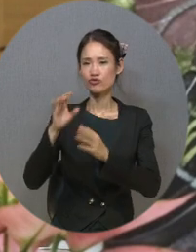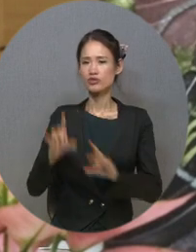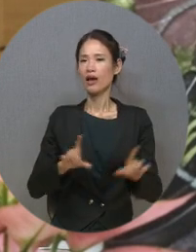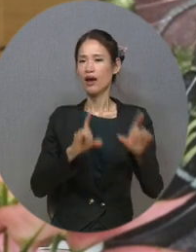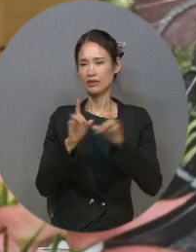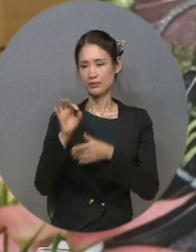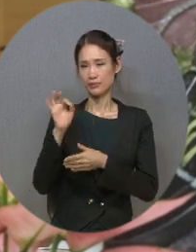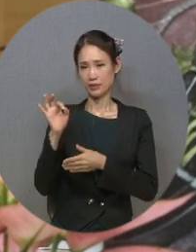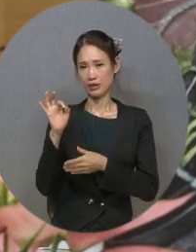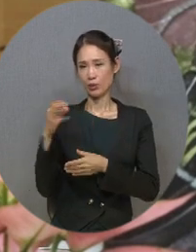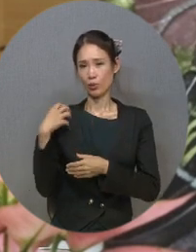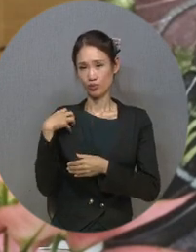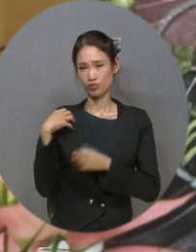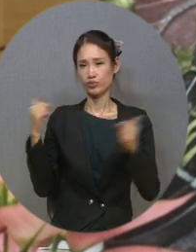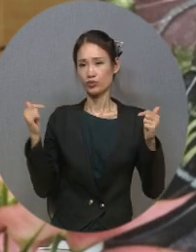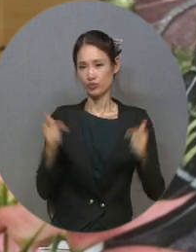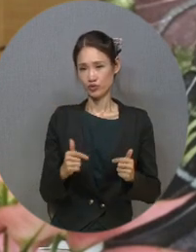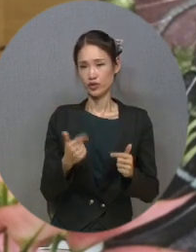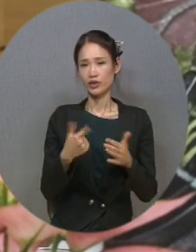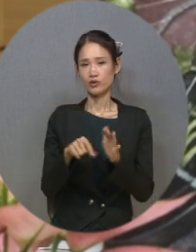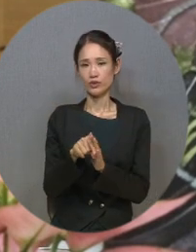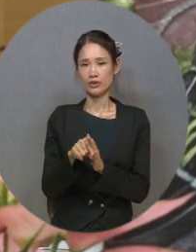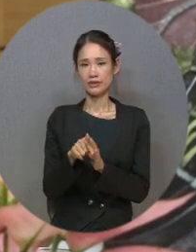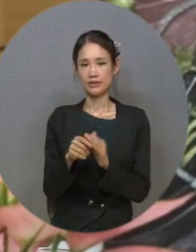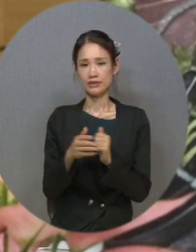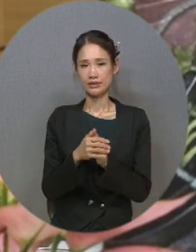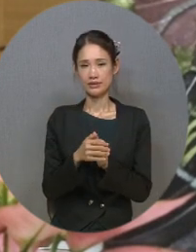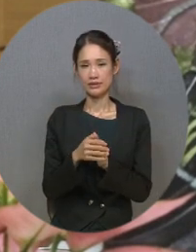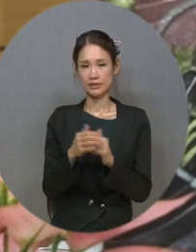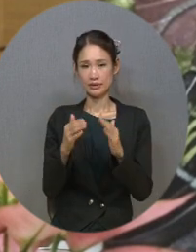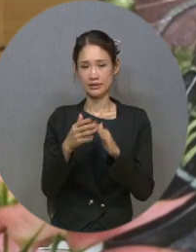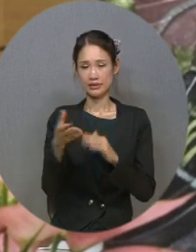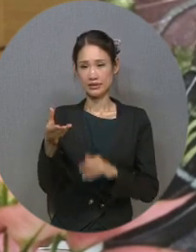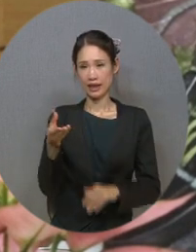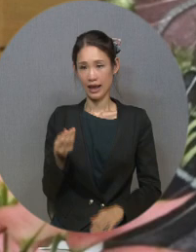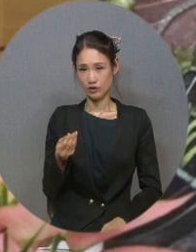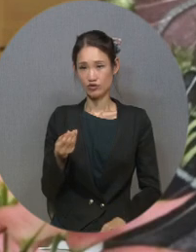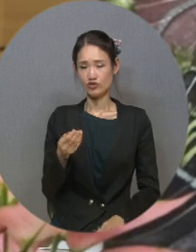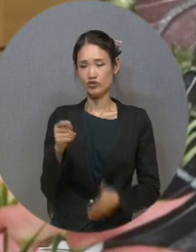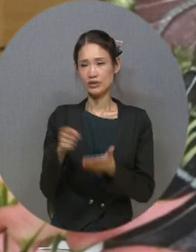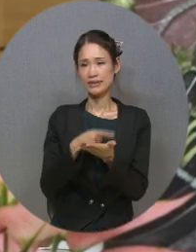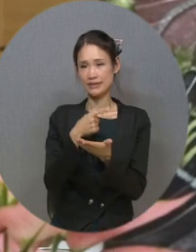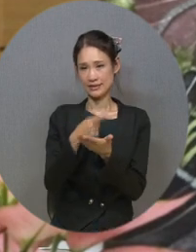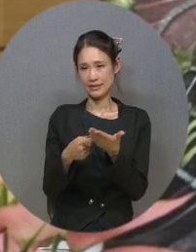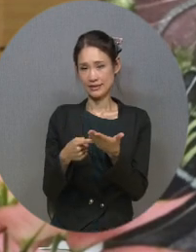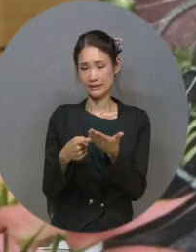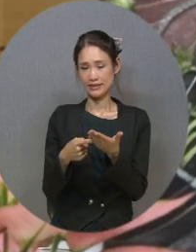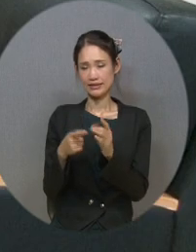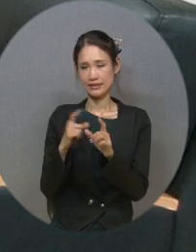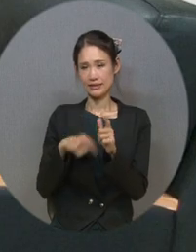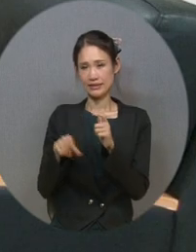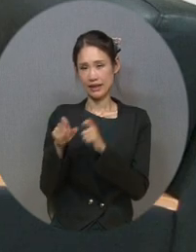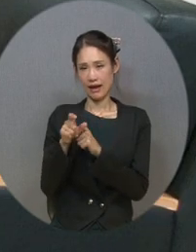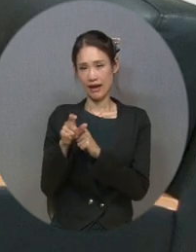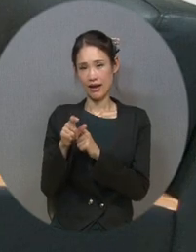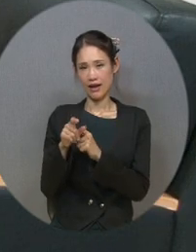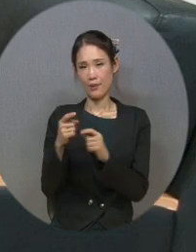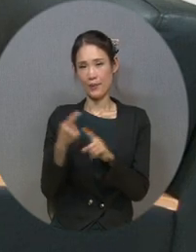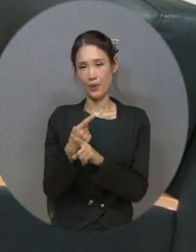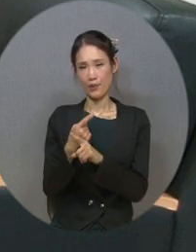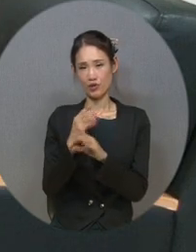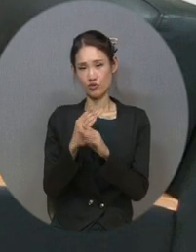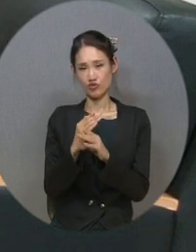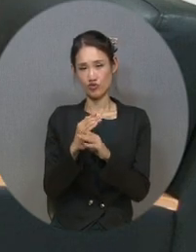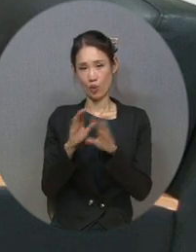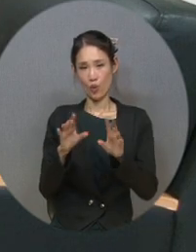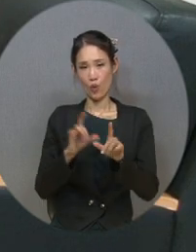청년들의 주거 부담 해소를 위해서 대출 이자 지원 사업도 병행한다고 했습니다. 올해는 이 사업을